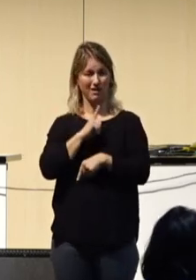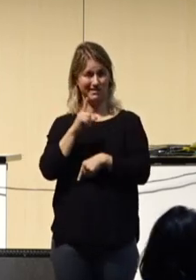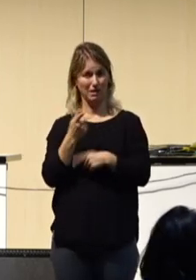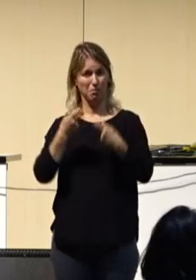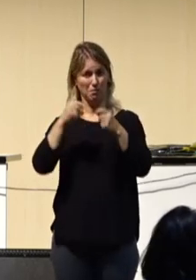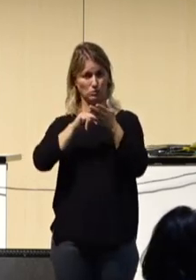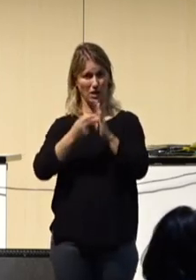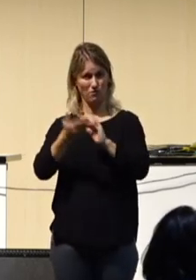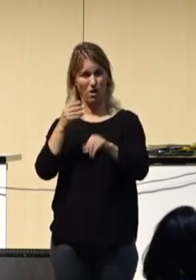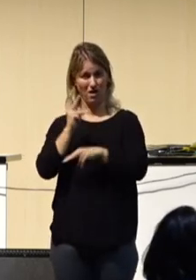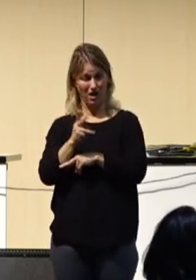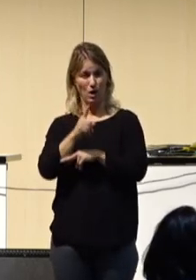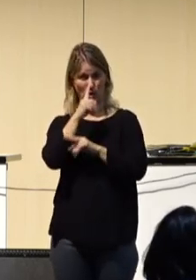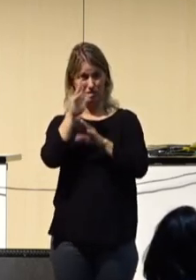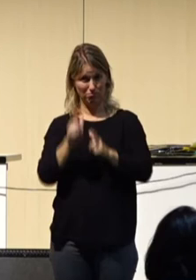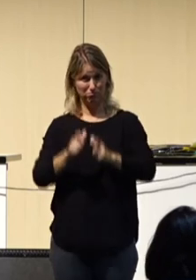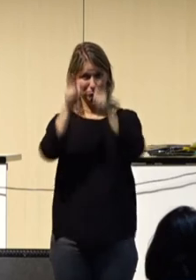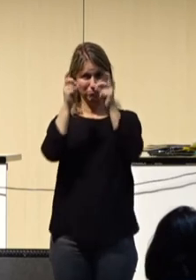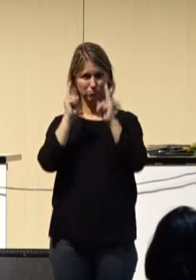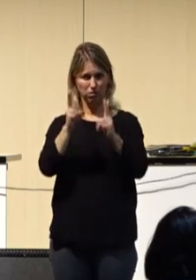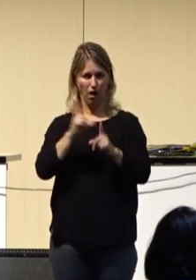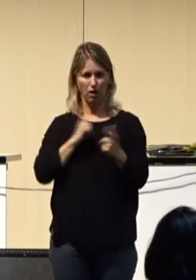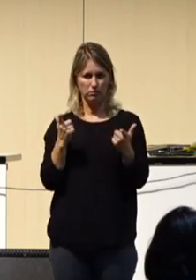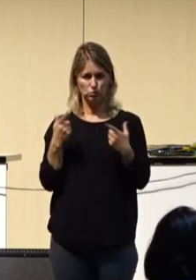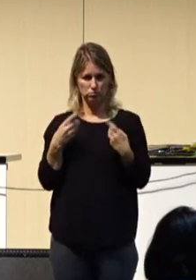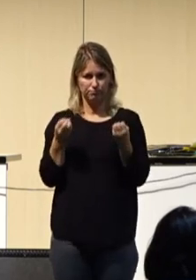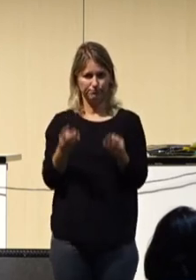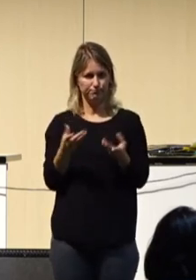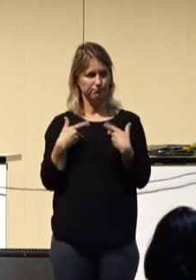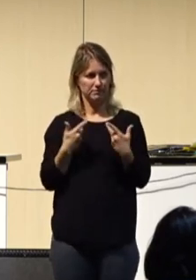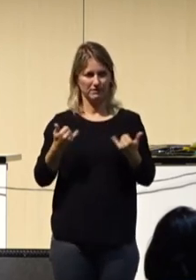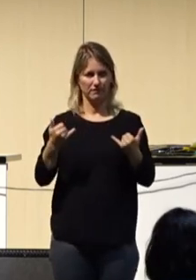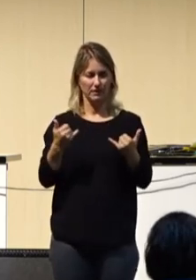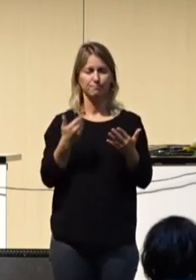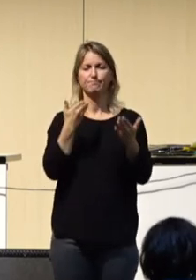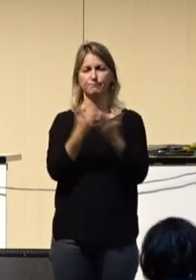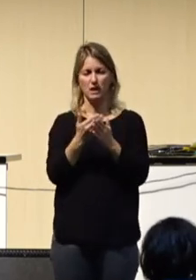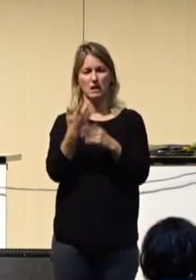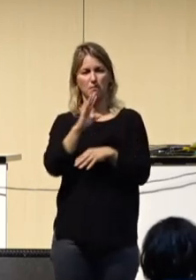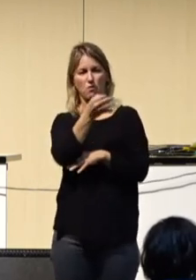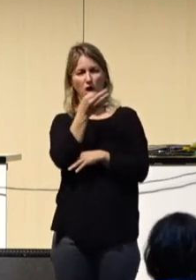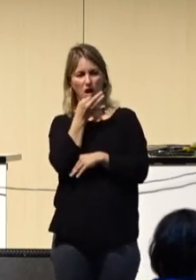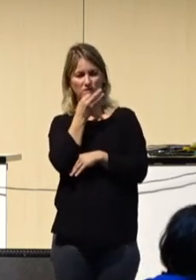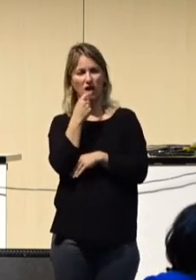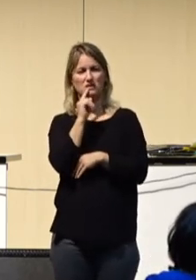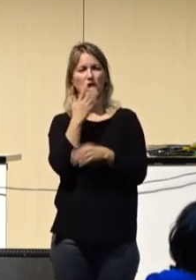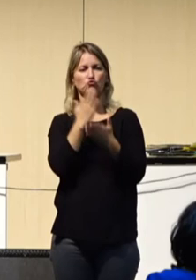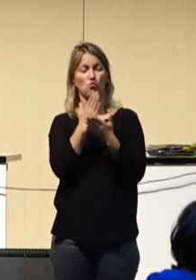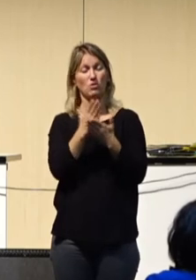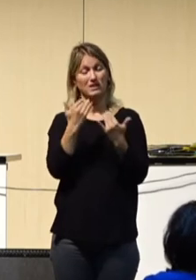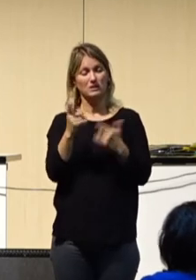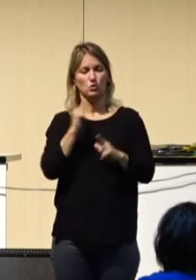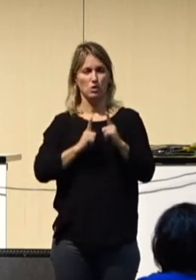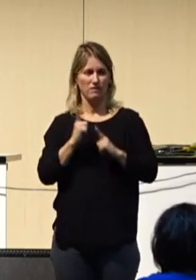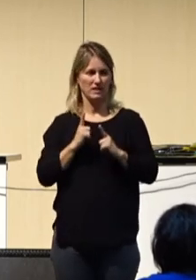Bebauungsplan noch zu realisieren. Und insofern haben wir auch in der Anfrage schon gesagt, es wäre jetzt notwendig